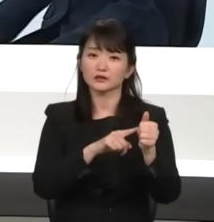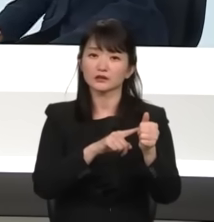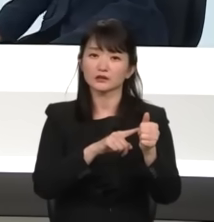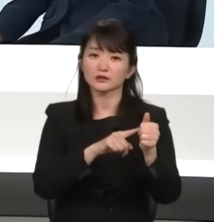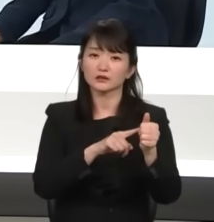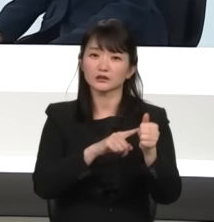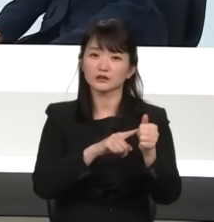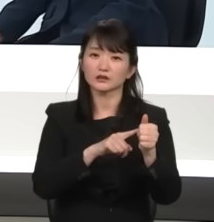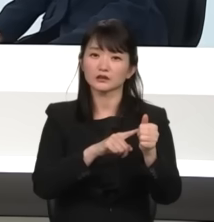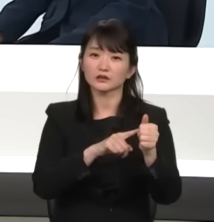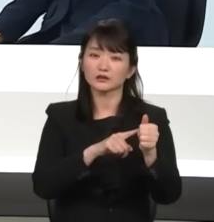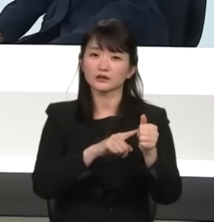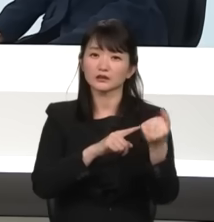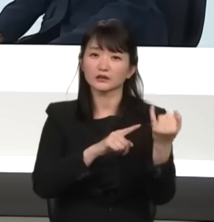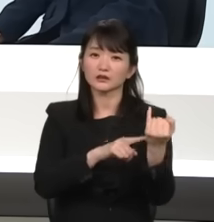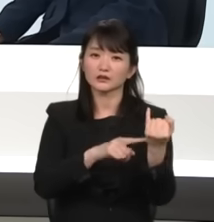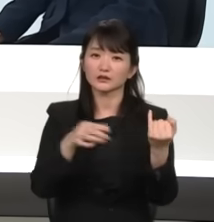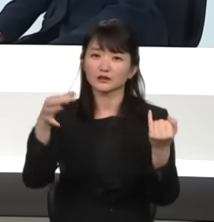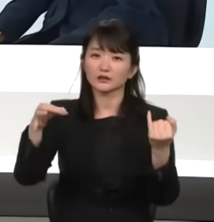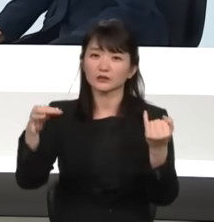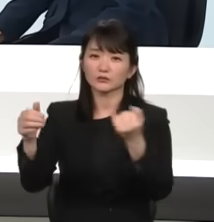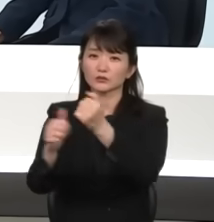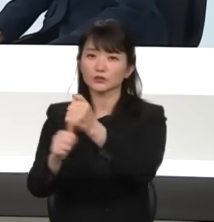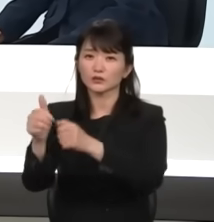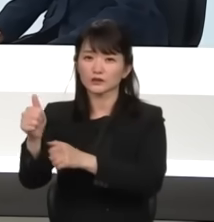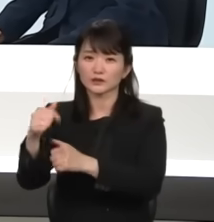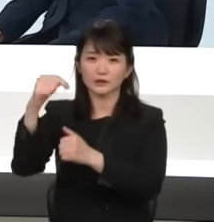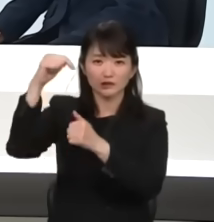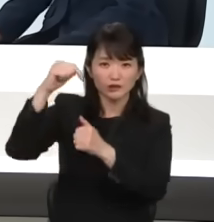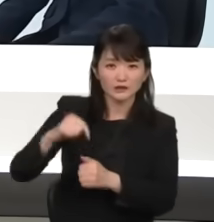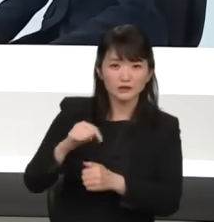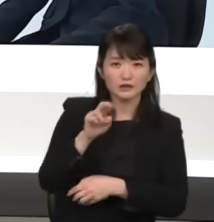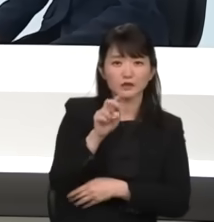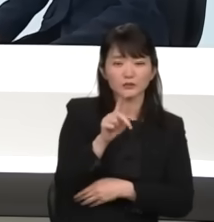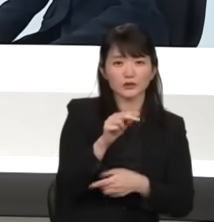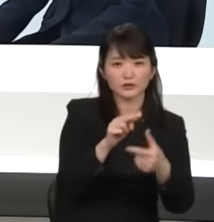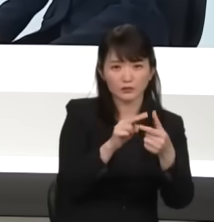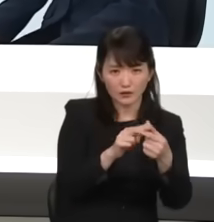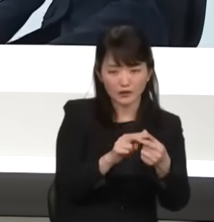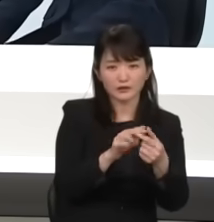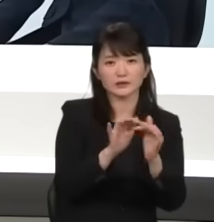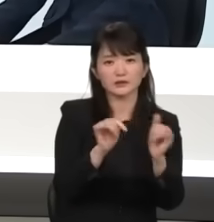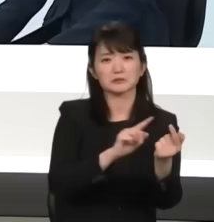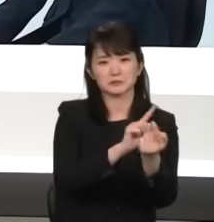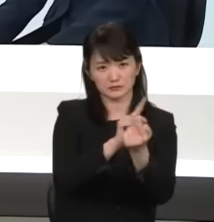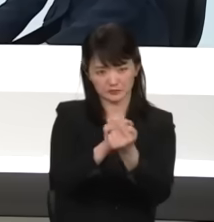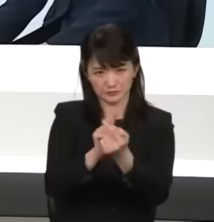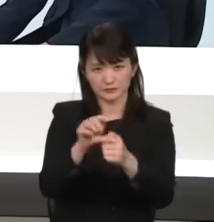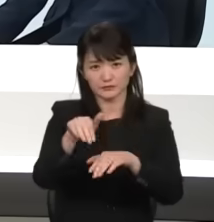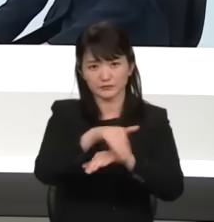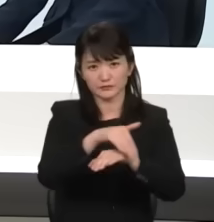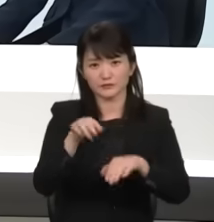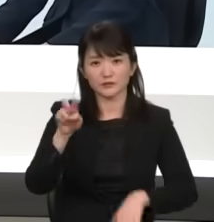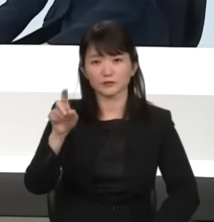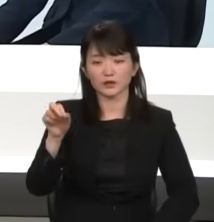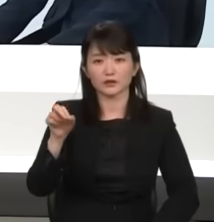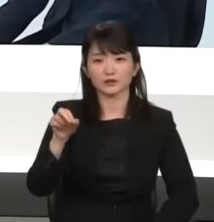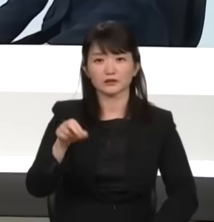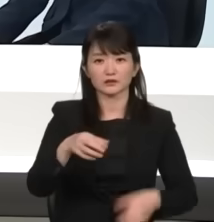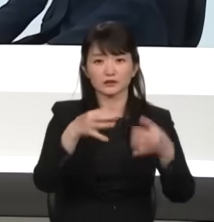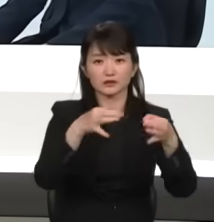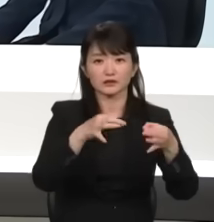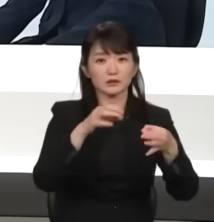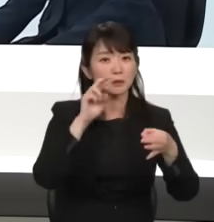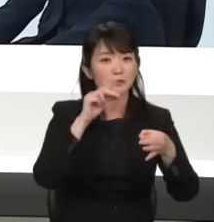김 전 위원장이 지시라며 이 명 씨와 세트처럼 이 사람들을 만나고 다녔다고 말을 했습니다. 네. 명 씨는 김 전 비대위원장에 대해